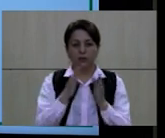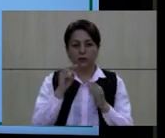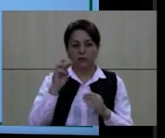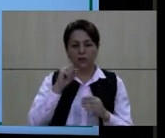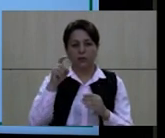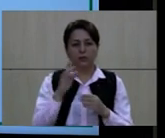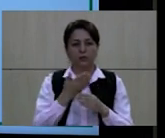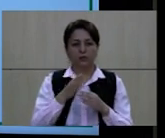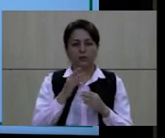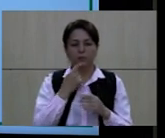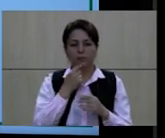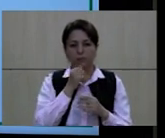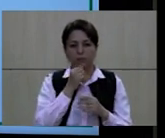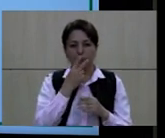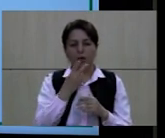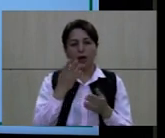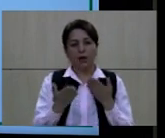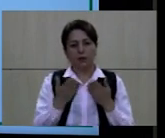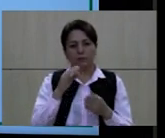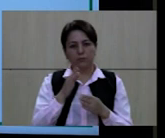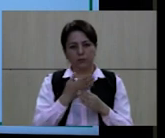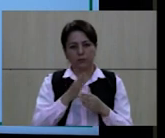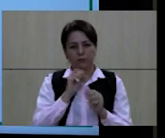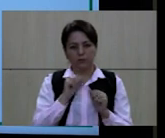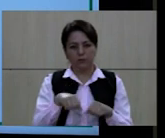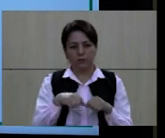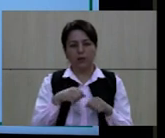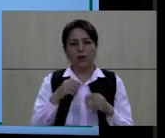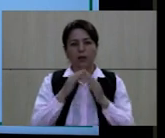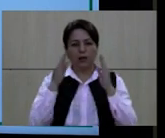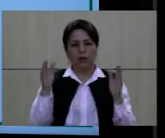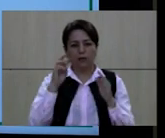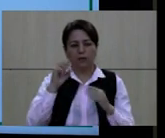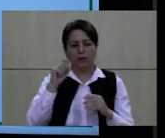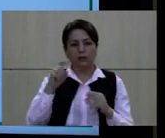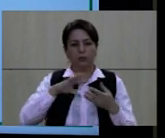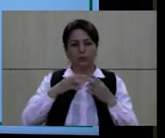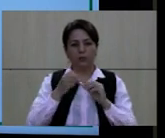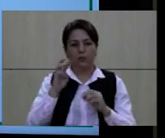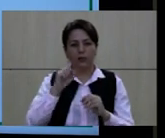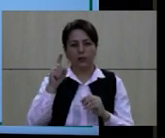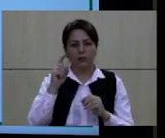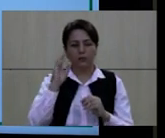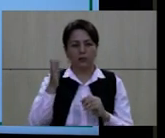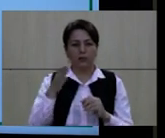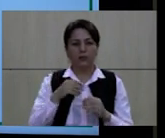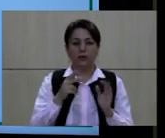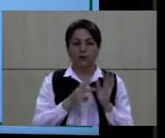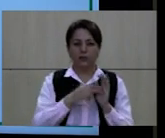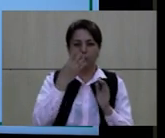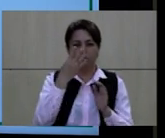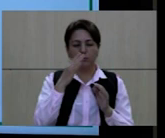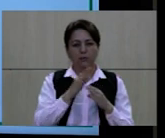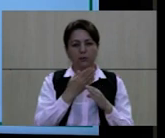bo'lib ko'ring. Agar bo'linsa, katta maxraj umumiy maxraj bo'ladi. Demak, 8 4 ga bo'lingani